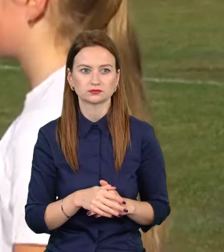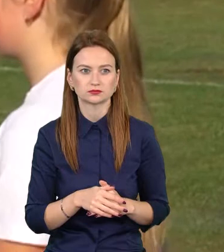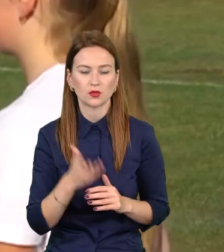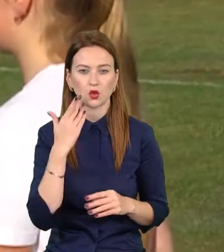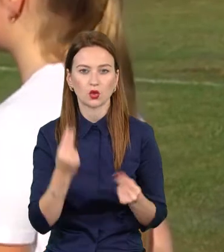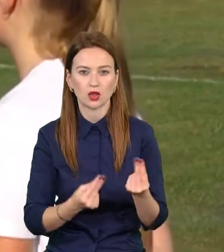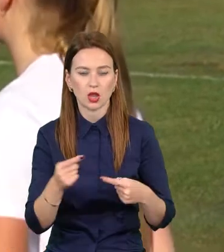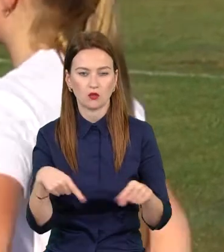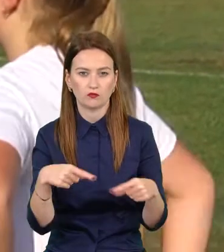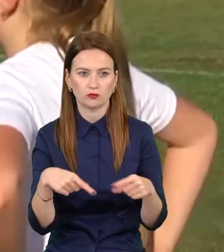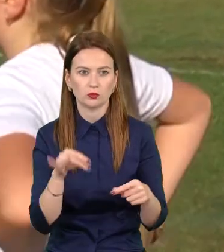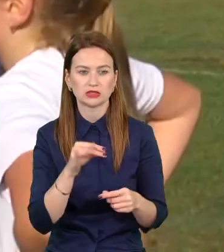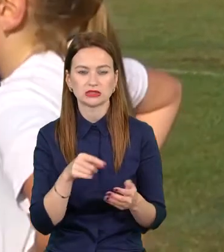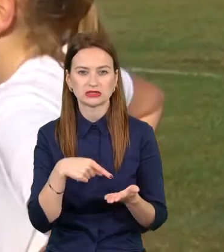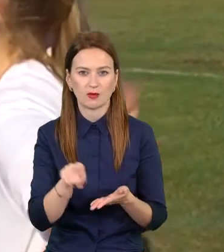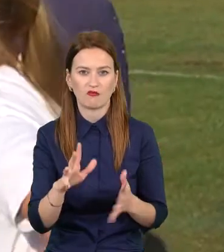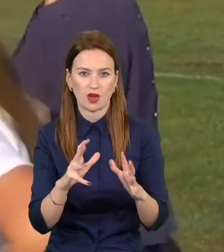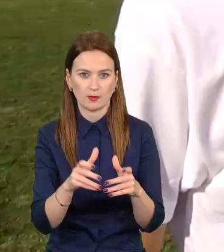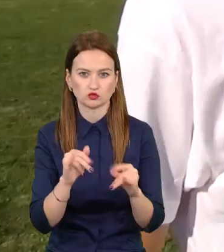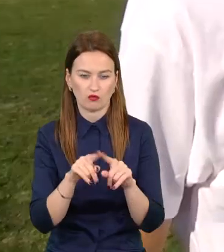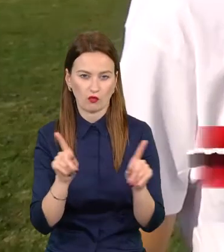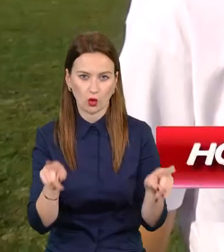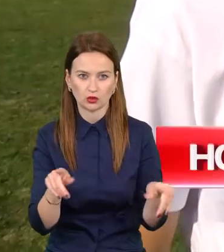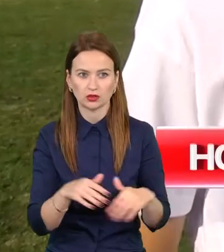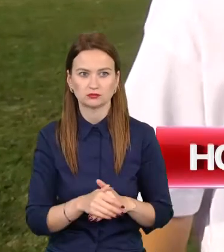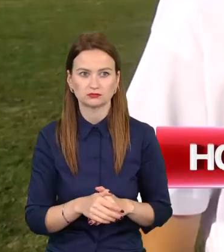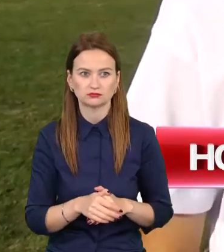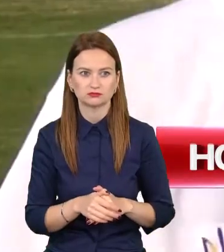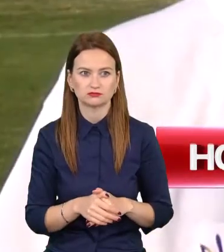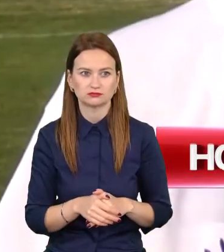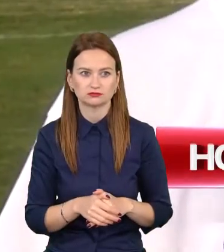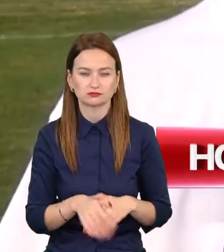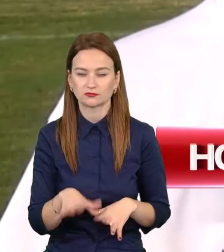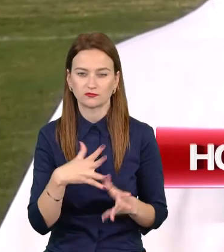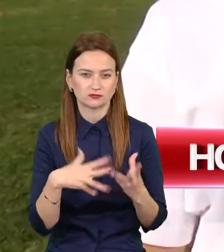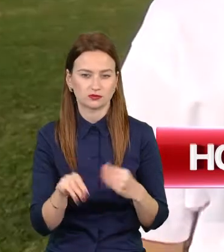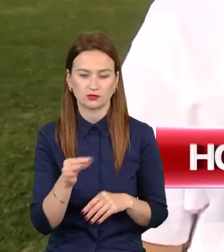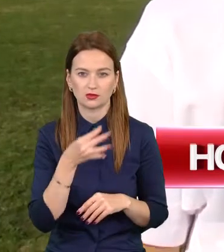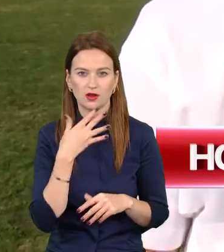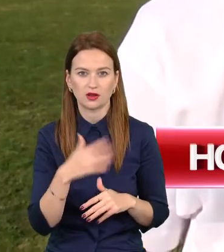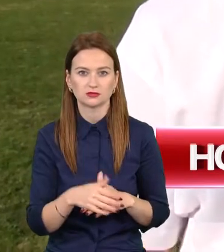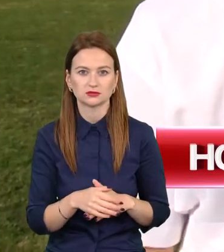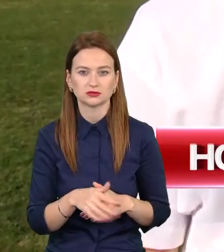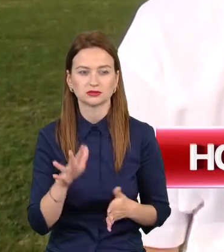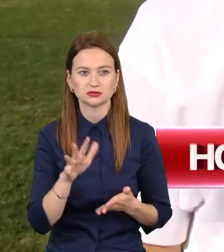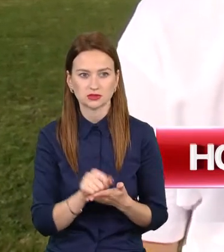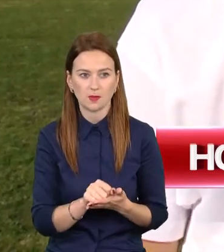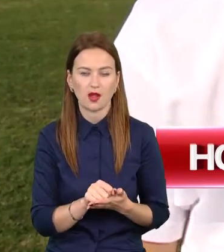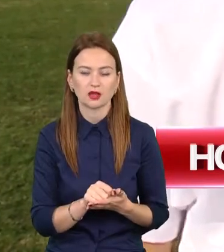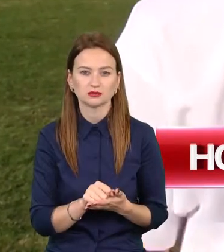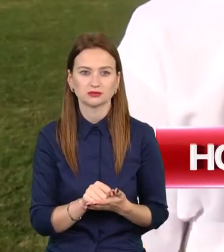коли ми грали в футбол та забивали м'ячі у ворота. По воротам біти. Все подобається. Позаніматися,